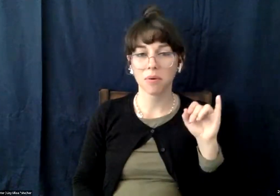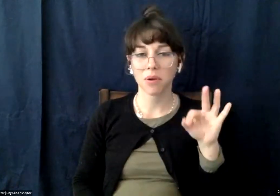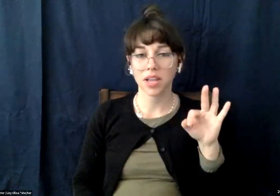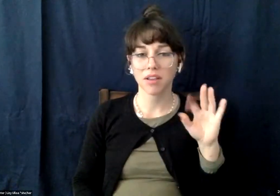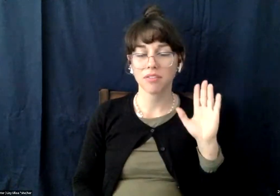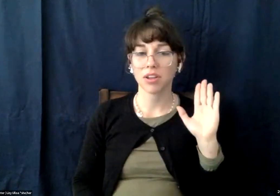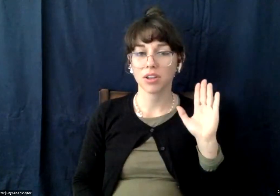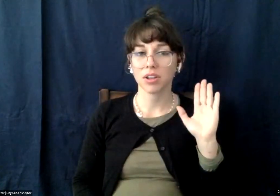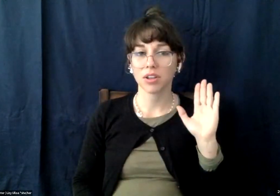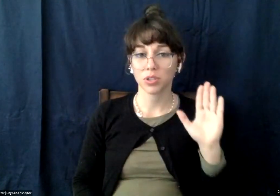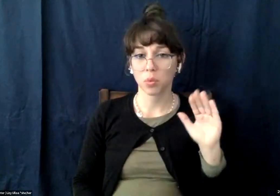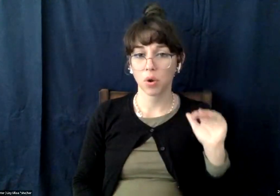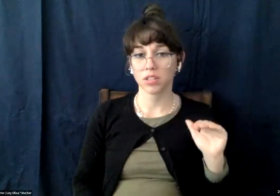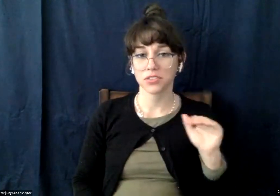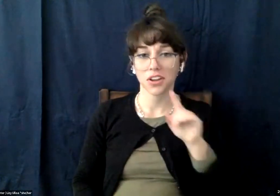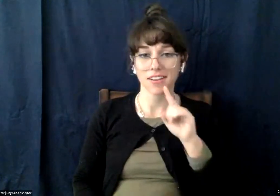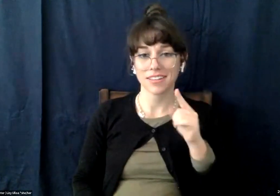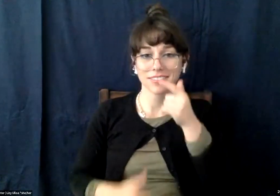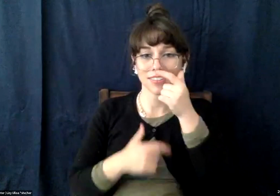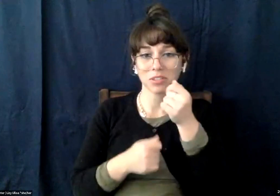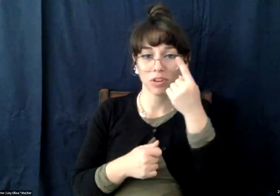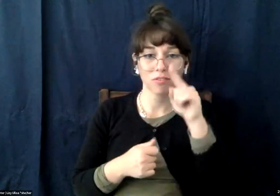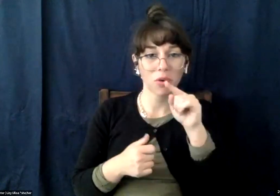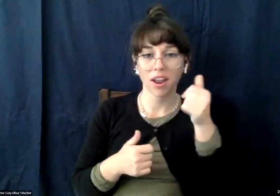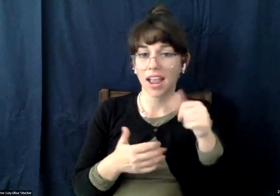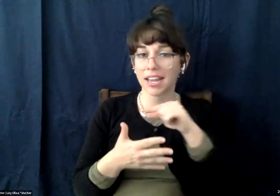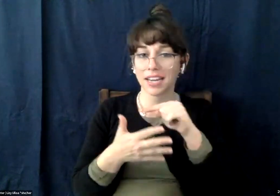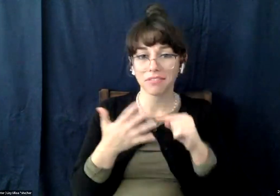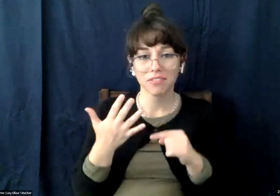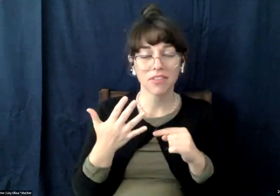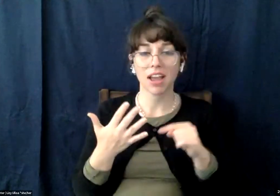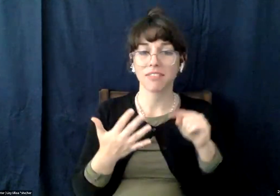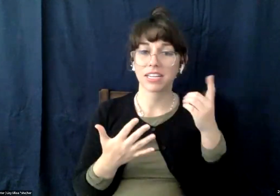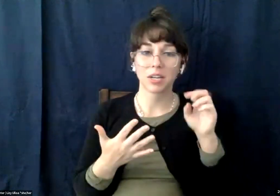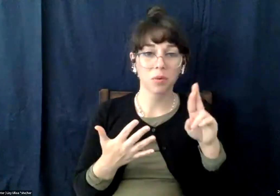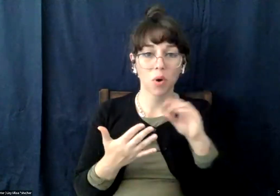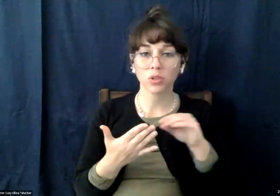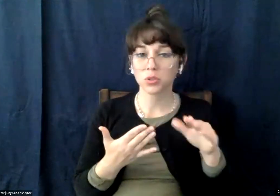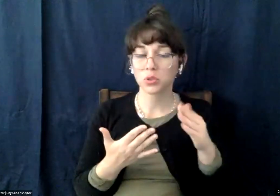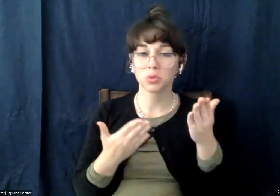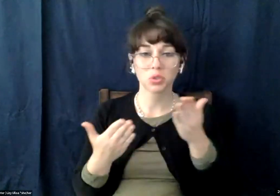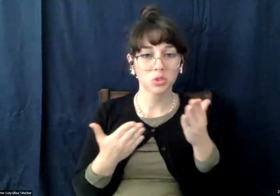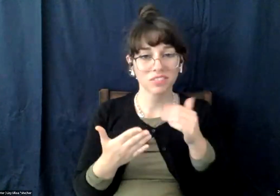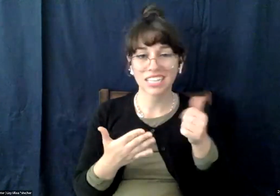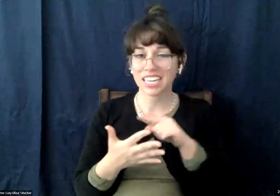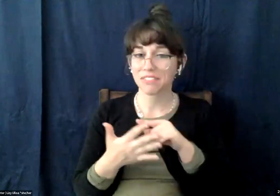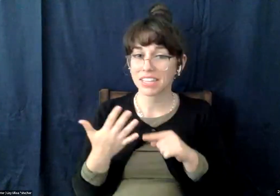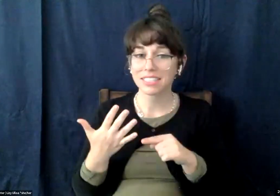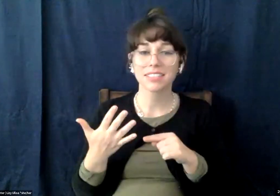child is interested in any of the five DOR student services and